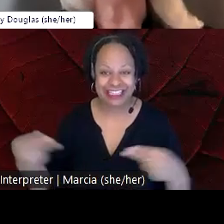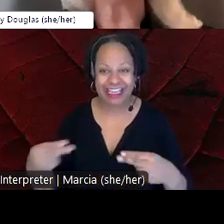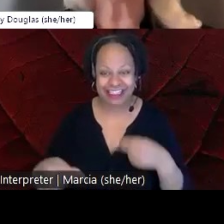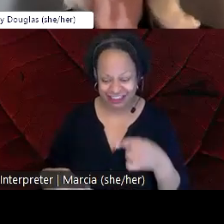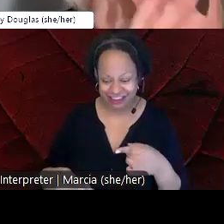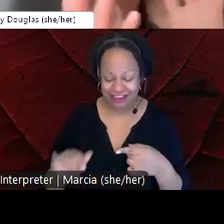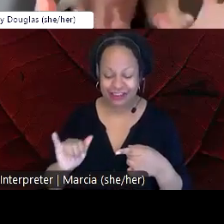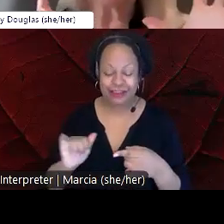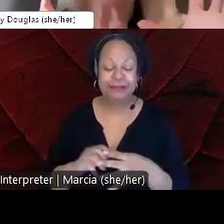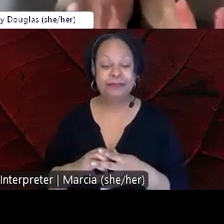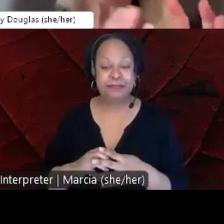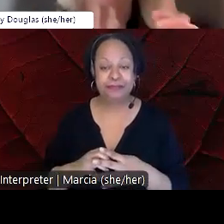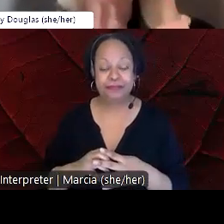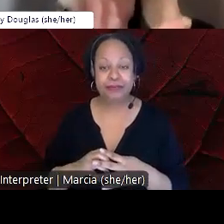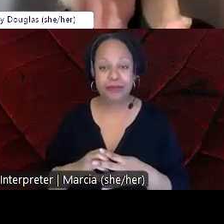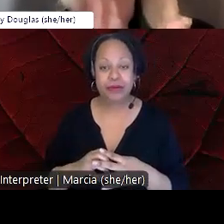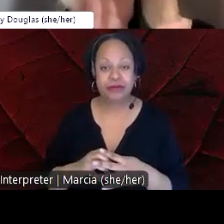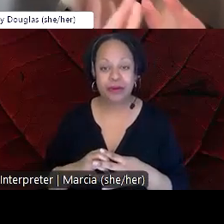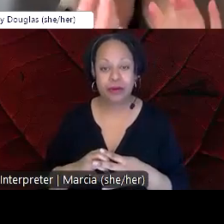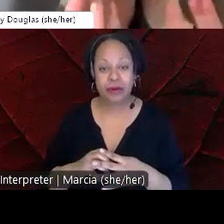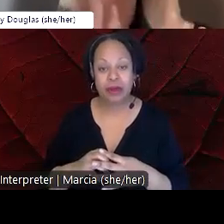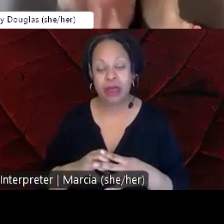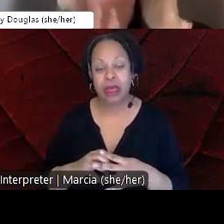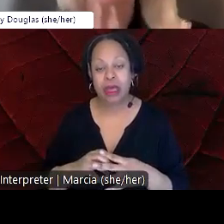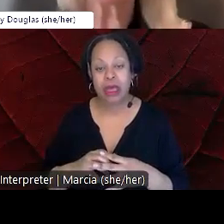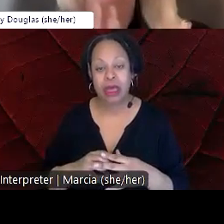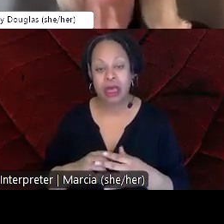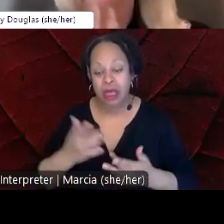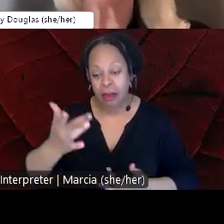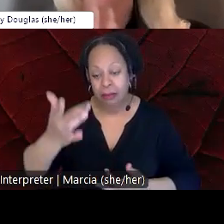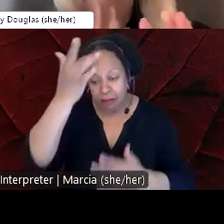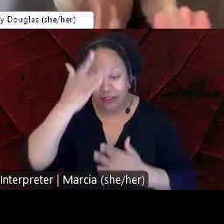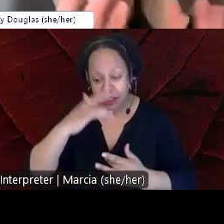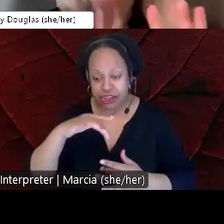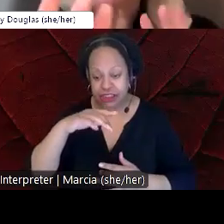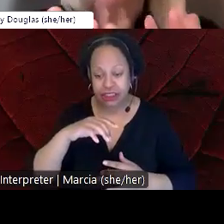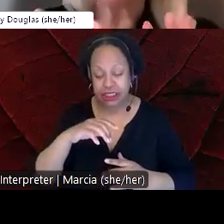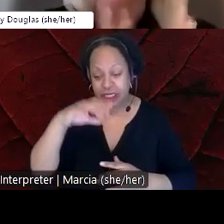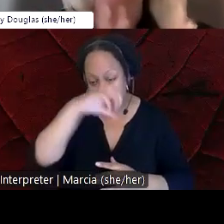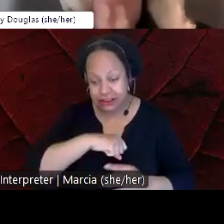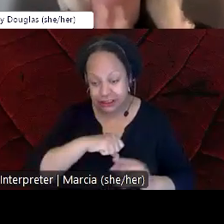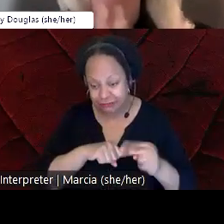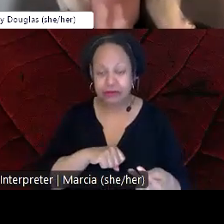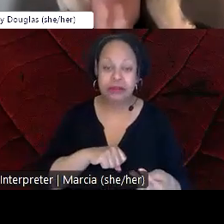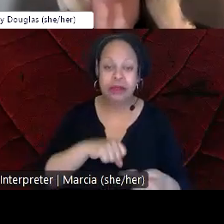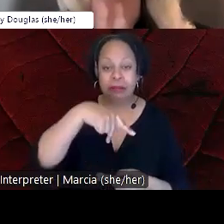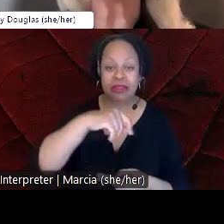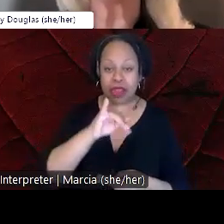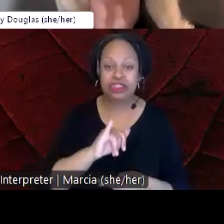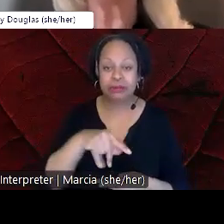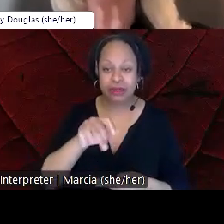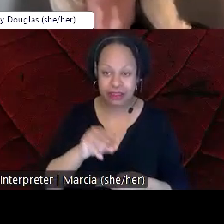Donc, avec ce paradigme de la pathologie et cette approche de